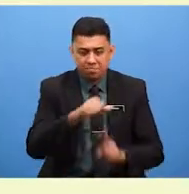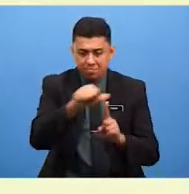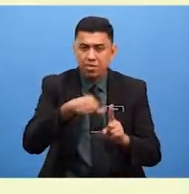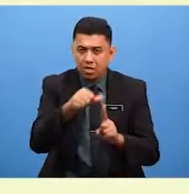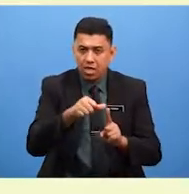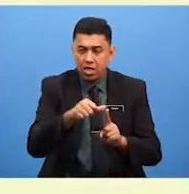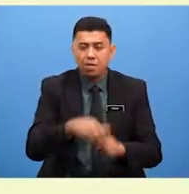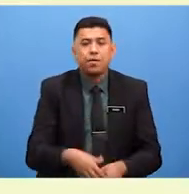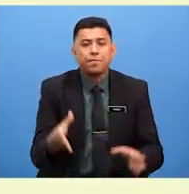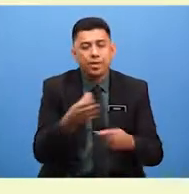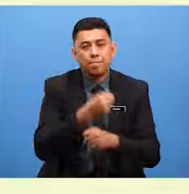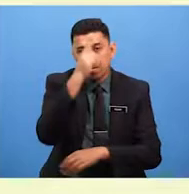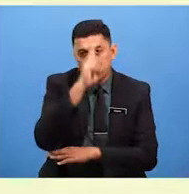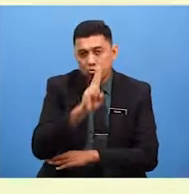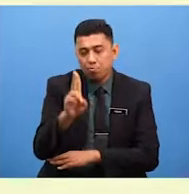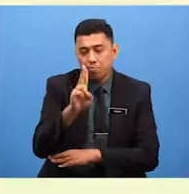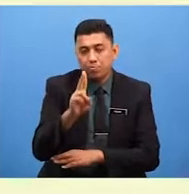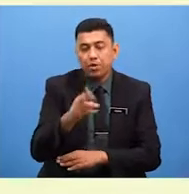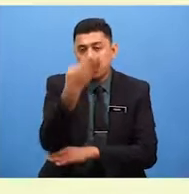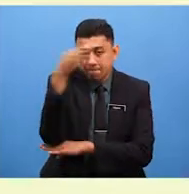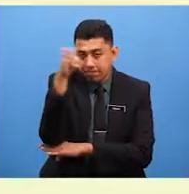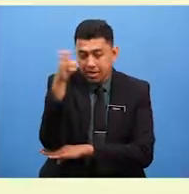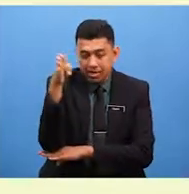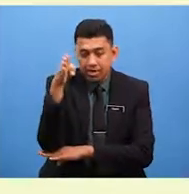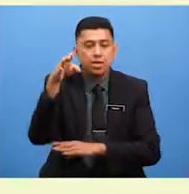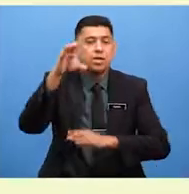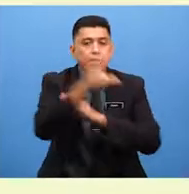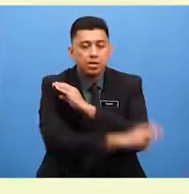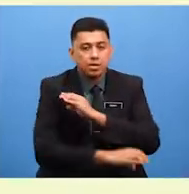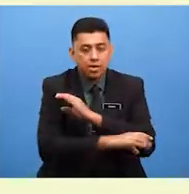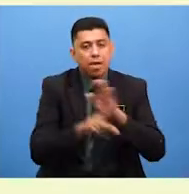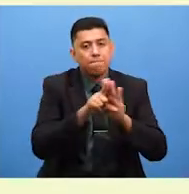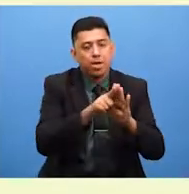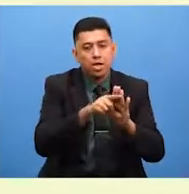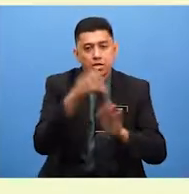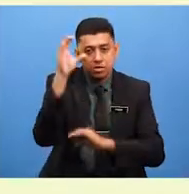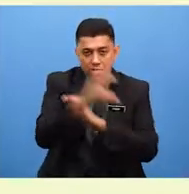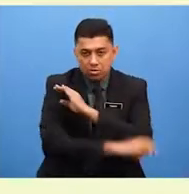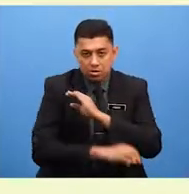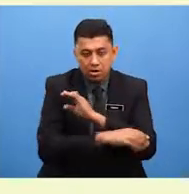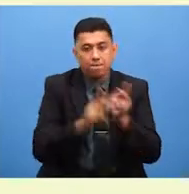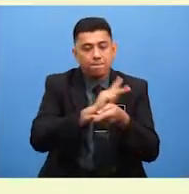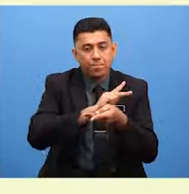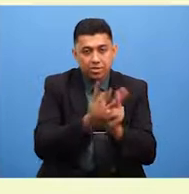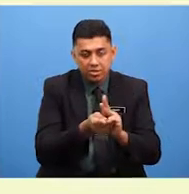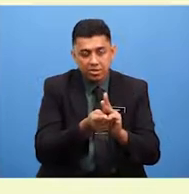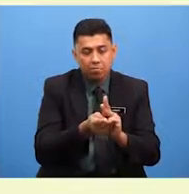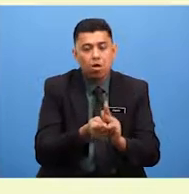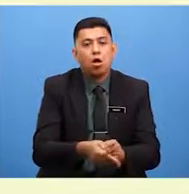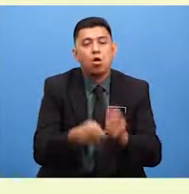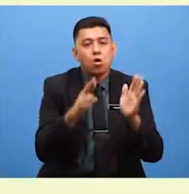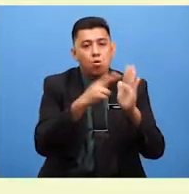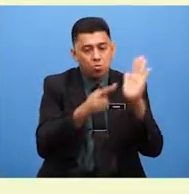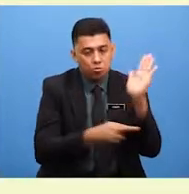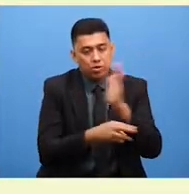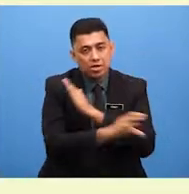apabila dapat menghormati bendera negara, lambang negara, prinsip rukun negara dan